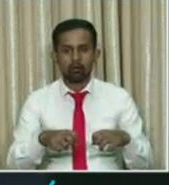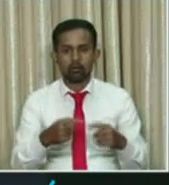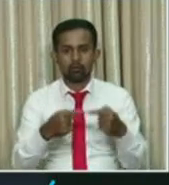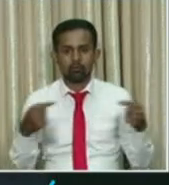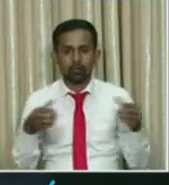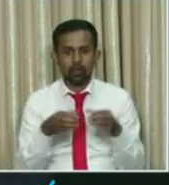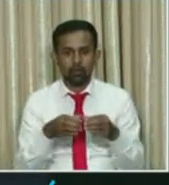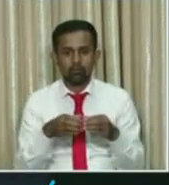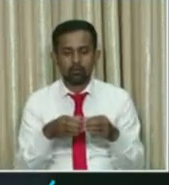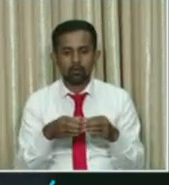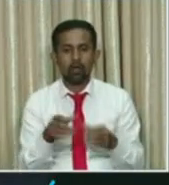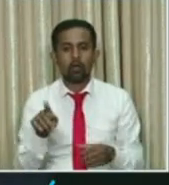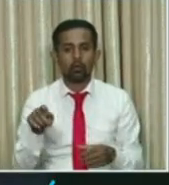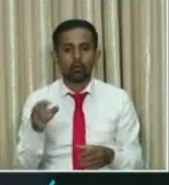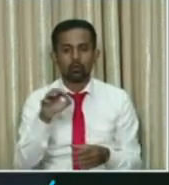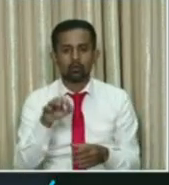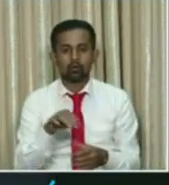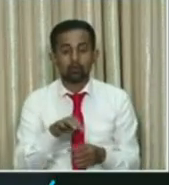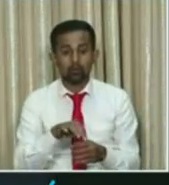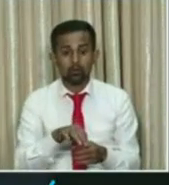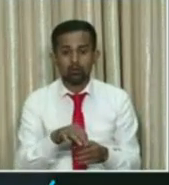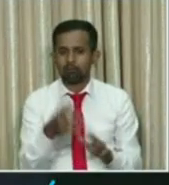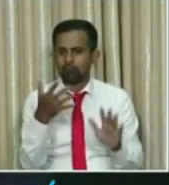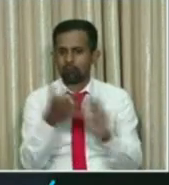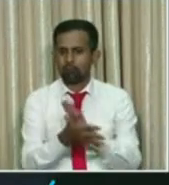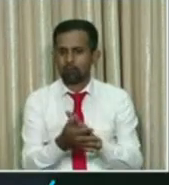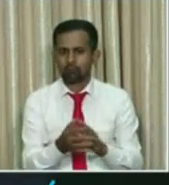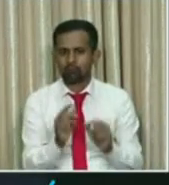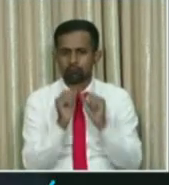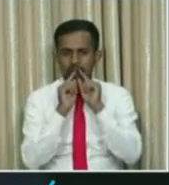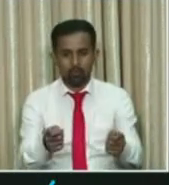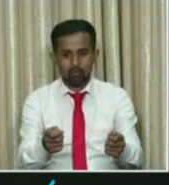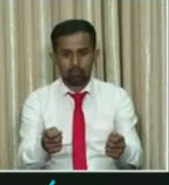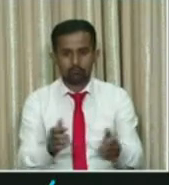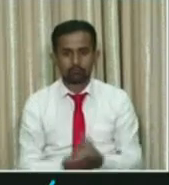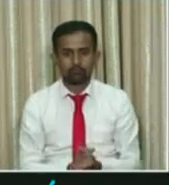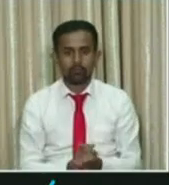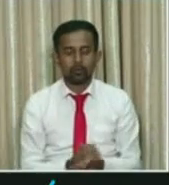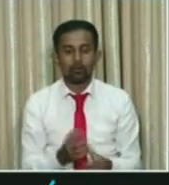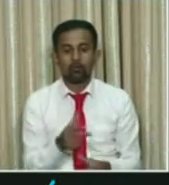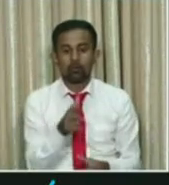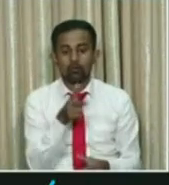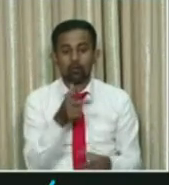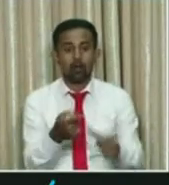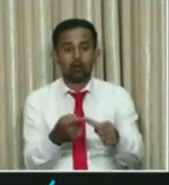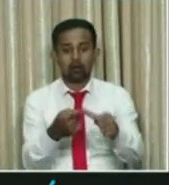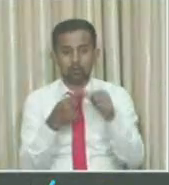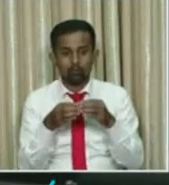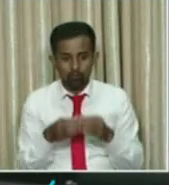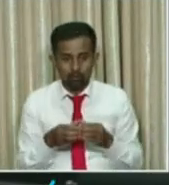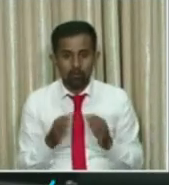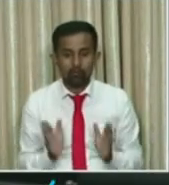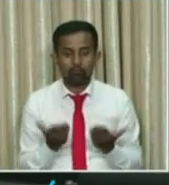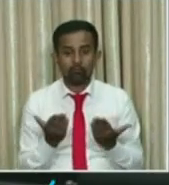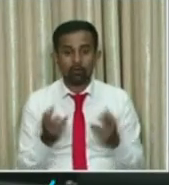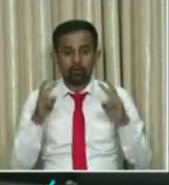කරන්නේ කවුද වාස් කරන්න කියන එක. ඒ නිසා කරුණාකර මේ වැරදි පූර්වාදර්ශයක් දෙන්න එපා පාර්ලිමේන්තුවට. වාචික පිළිතුරු අපේක්ෂා කරන ප්‍රධාන චමින්ද විජේසිරි මැතිතුමා.